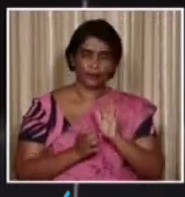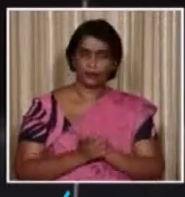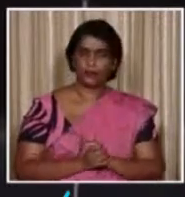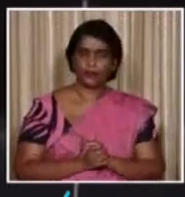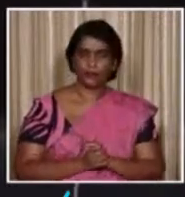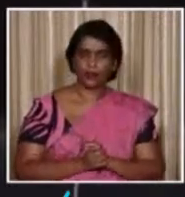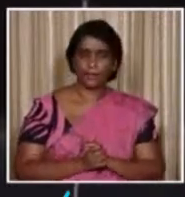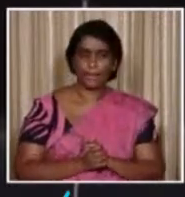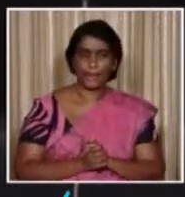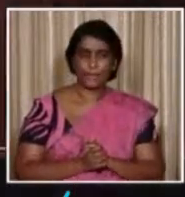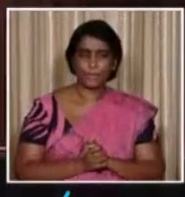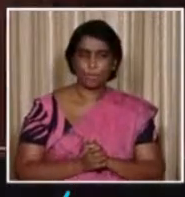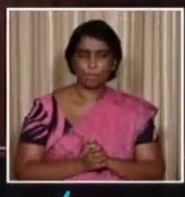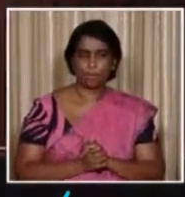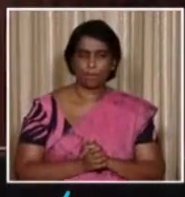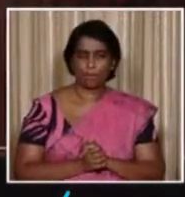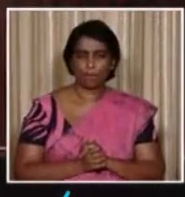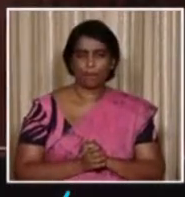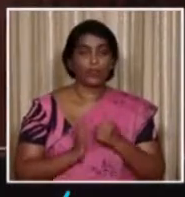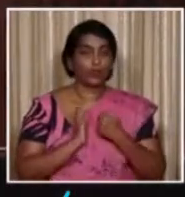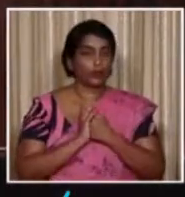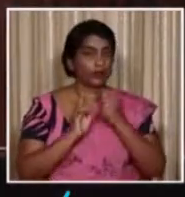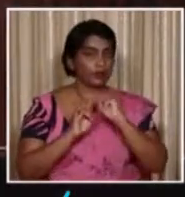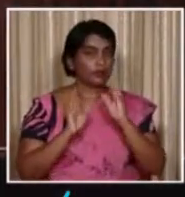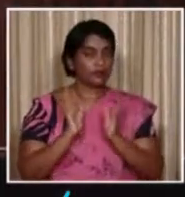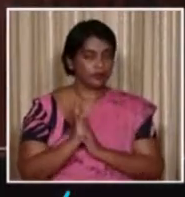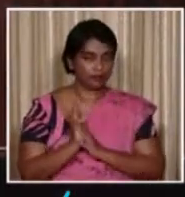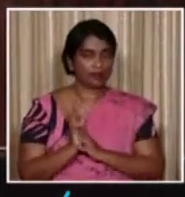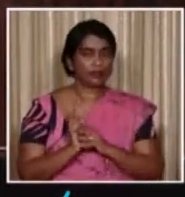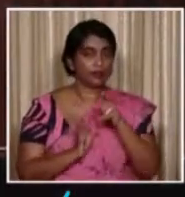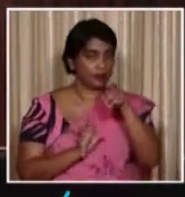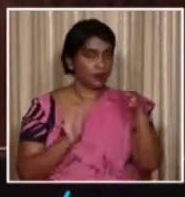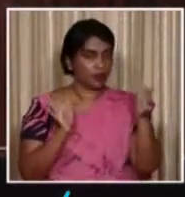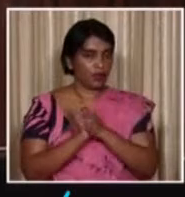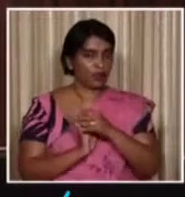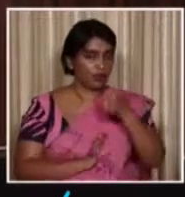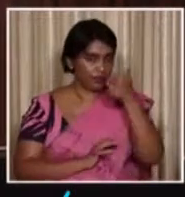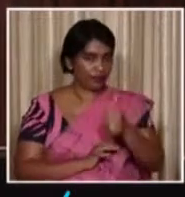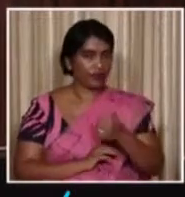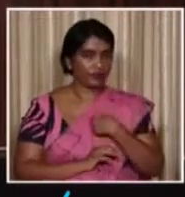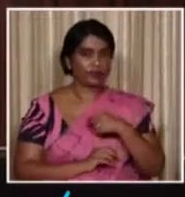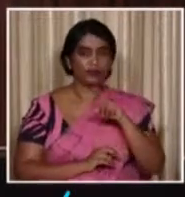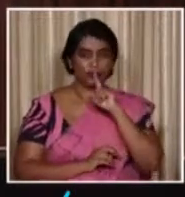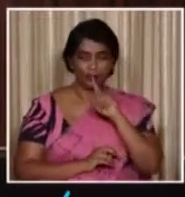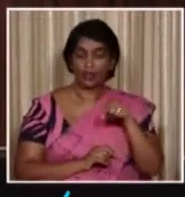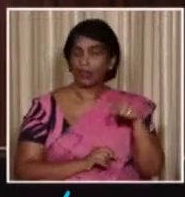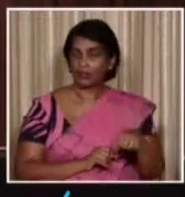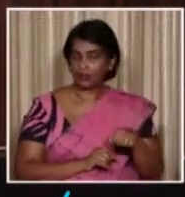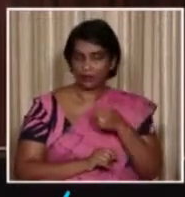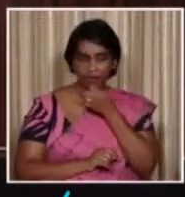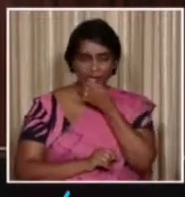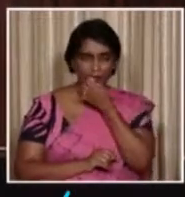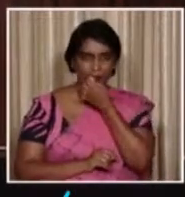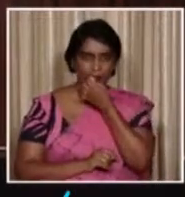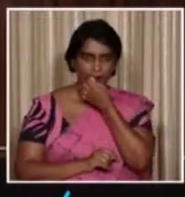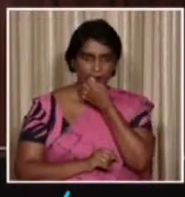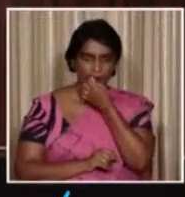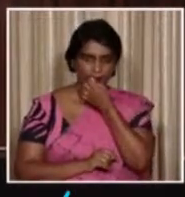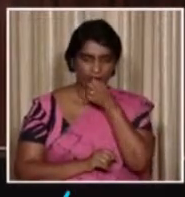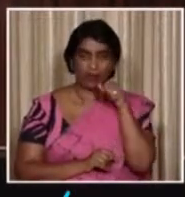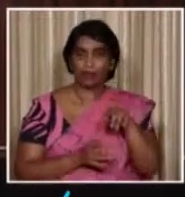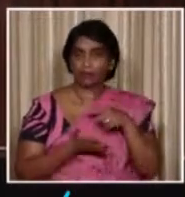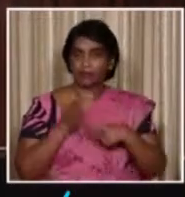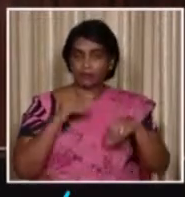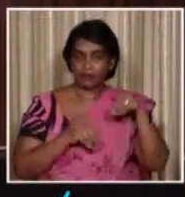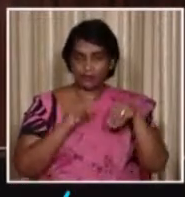ඔබතුමාගේ රීතිපත් ඔබතුමා දරු අගමැතිතුමා මේකත් එක්ක වැදගත් කාරණයක් මම ඔබතුමාට මතු කරන්නේ මේ දැන් ඔබතුමා මේ